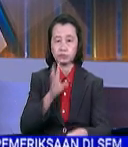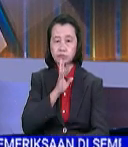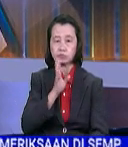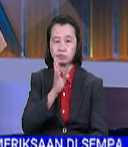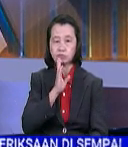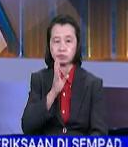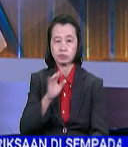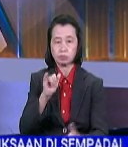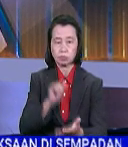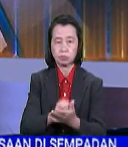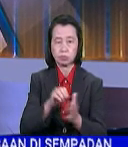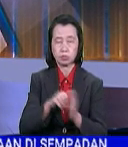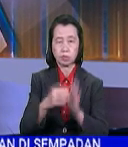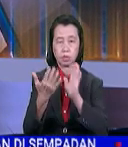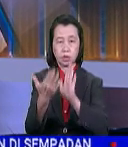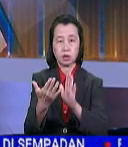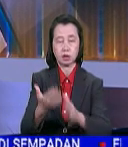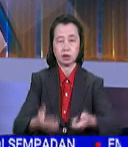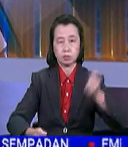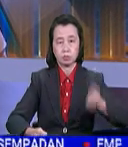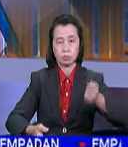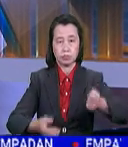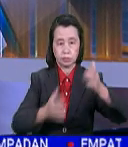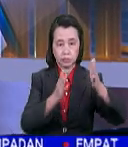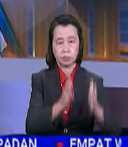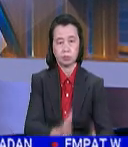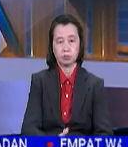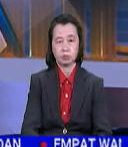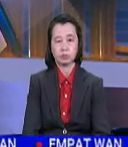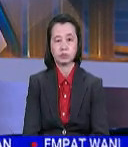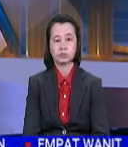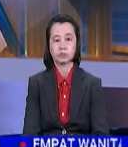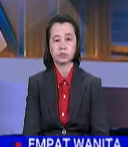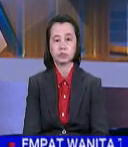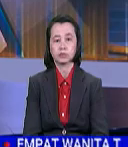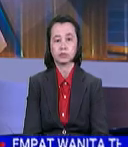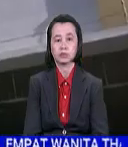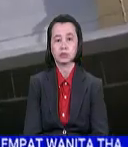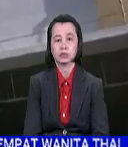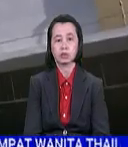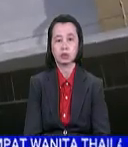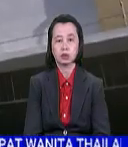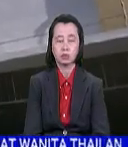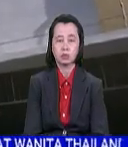pengakuan berkenaan di hadapan Magistrate Rosti Muhammad Rizwan.